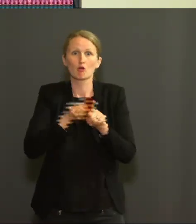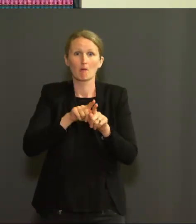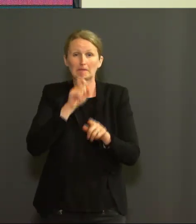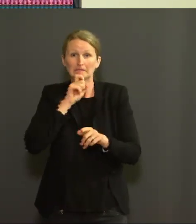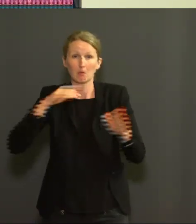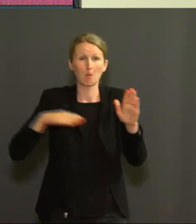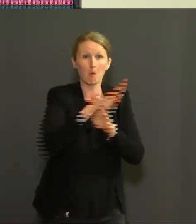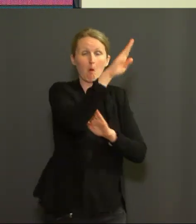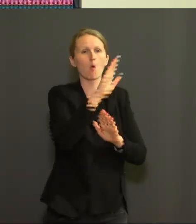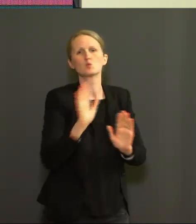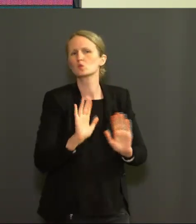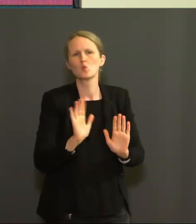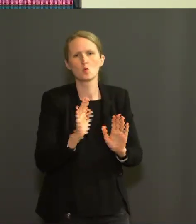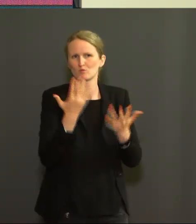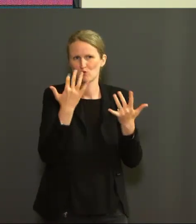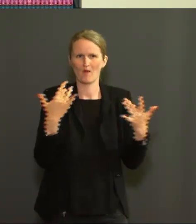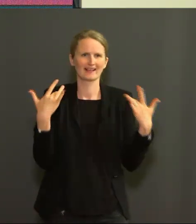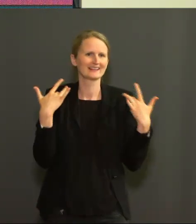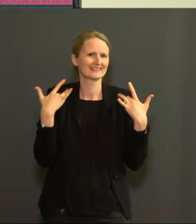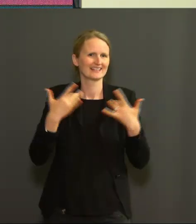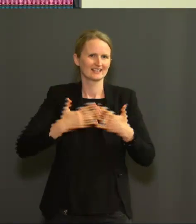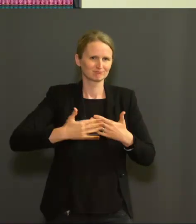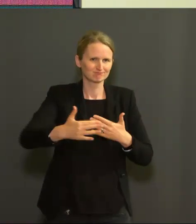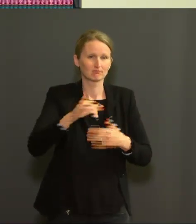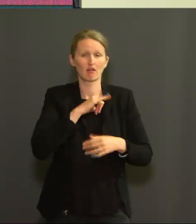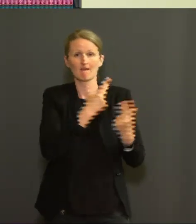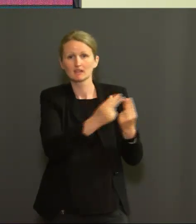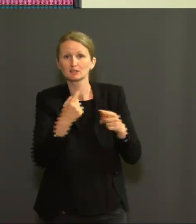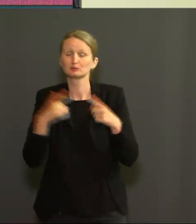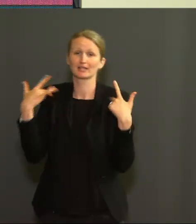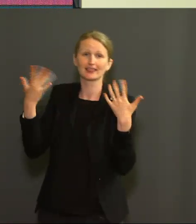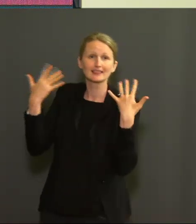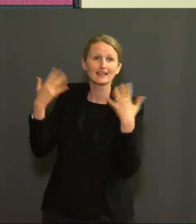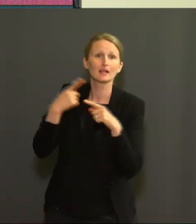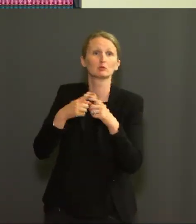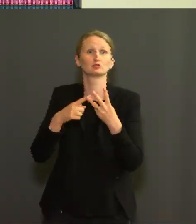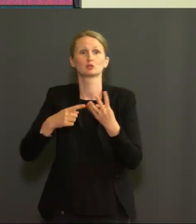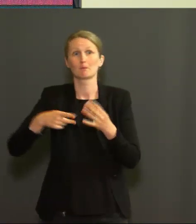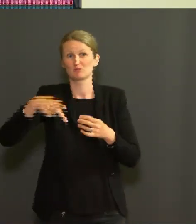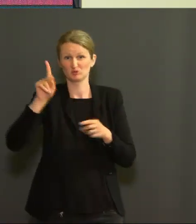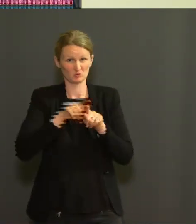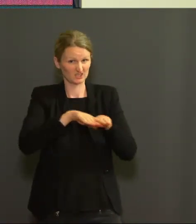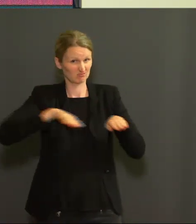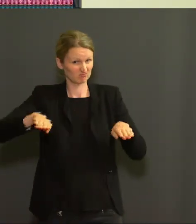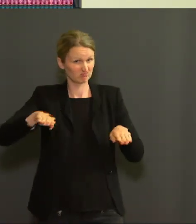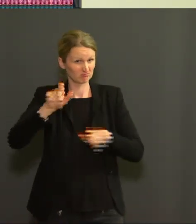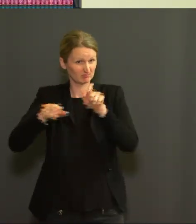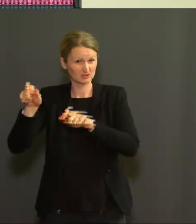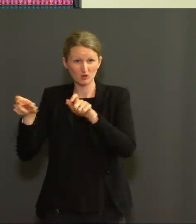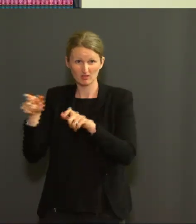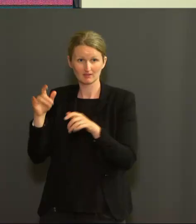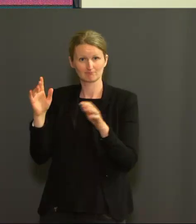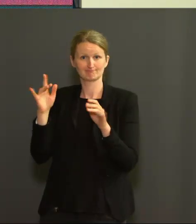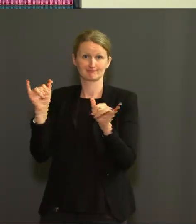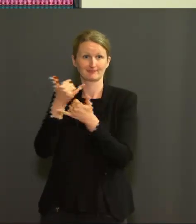L'été est là, on l'a souligné, et donc il y a beaucoup d'autres raisons, malheureusement, j'ai envie de dire encore, d'être contaminé si on n'applique pas